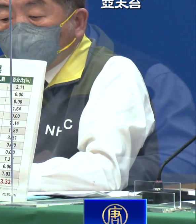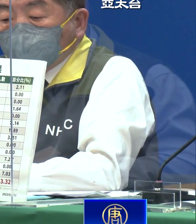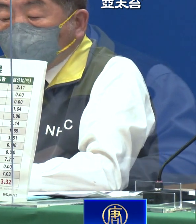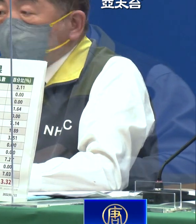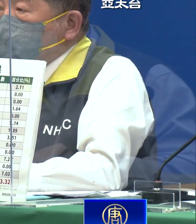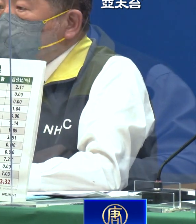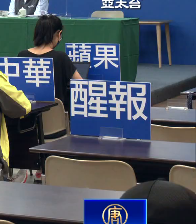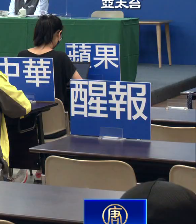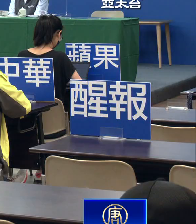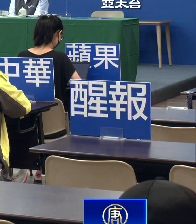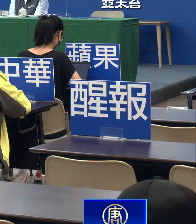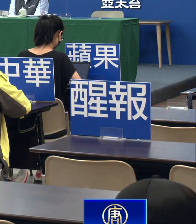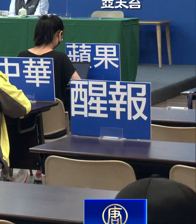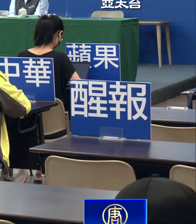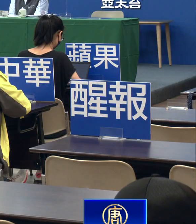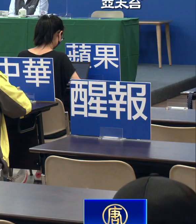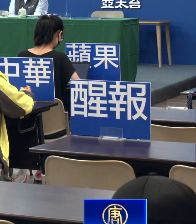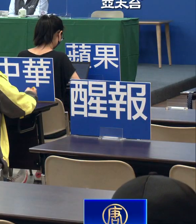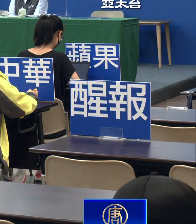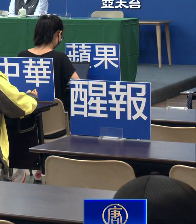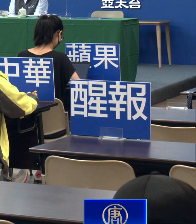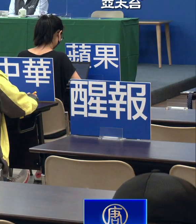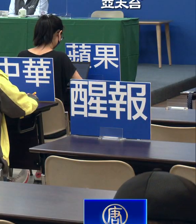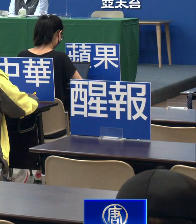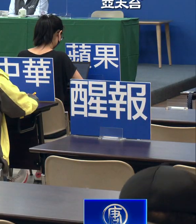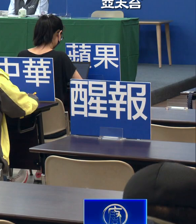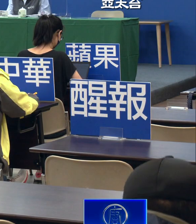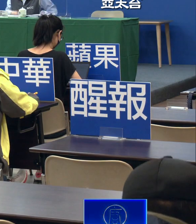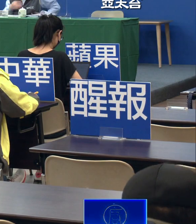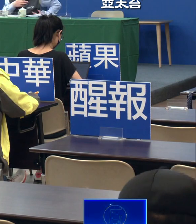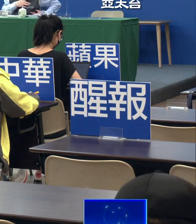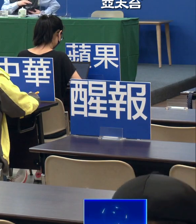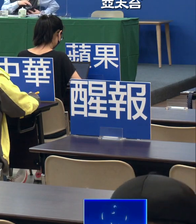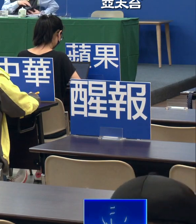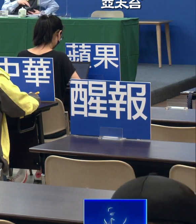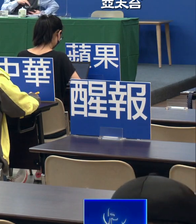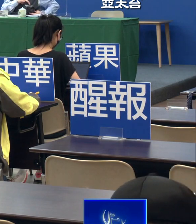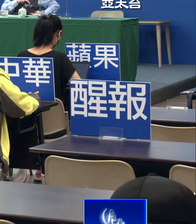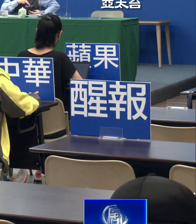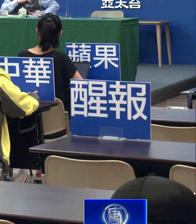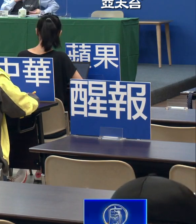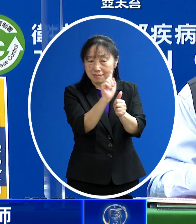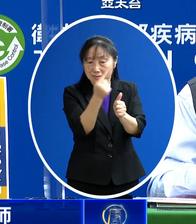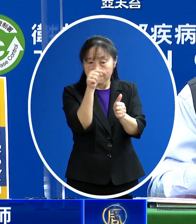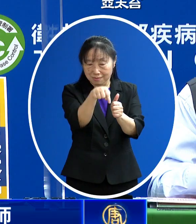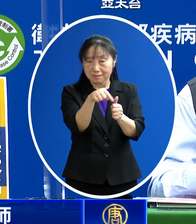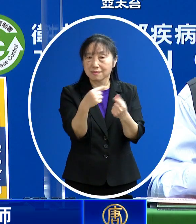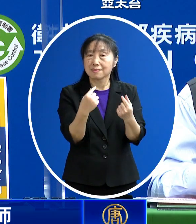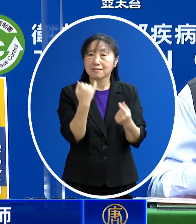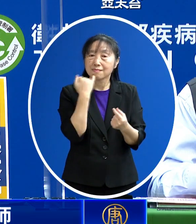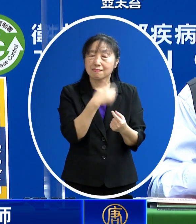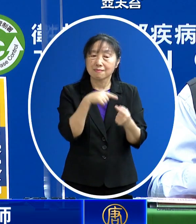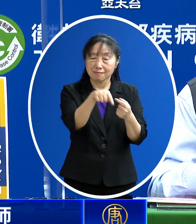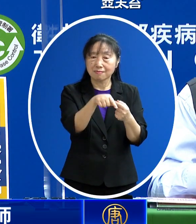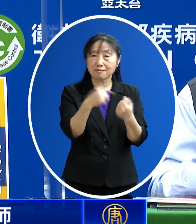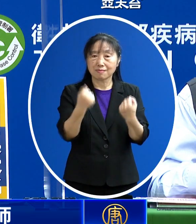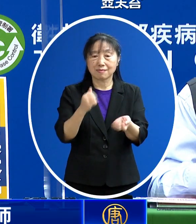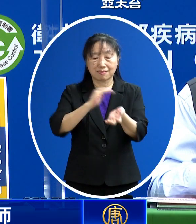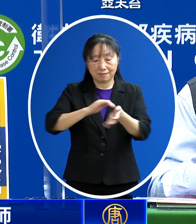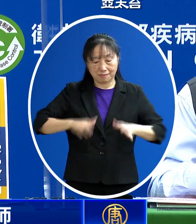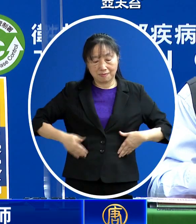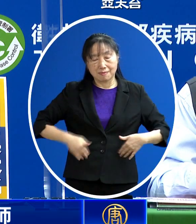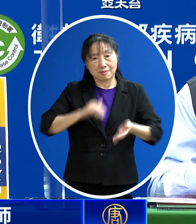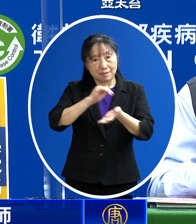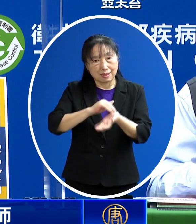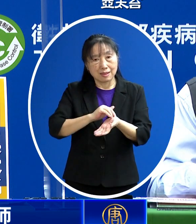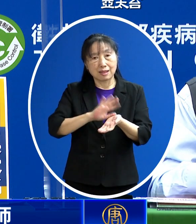孩也被确诊。指挥中心表示，因为个案发现及时，疫情可控。 那是在医院急诊及发